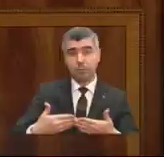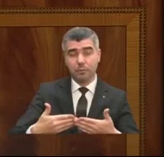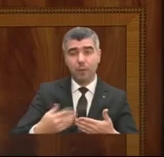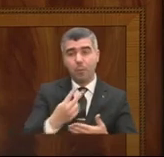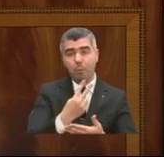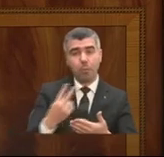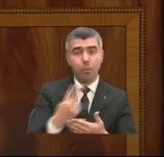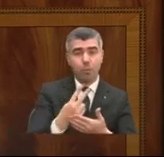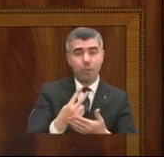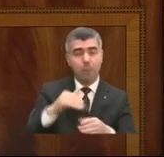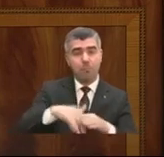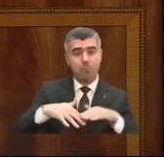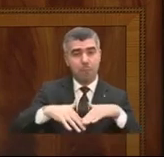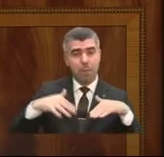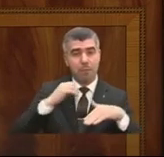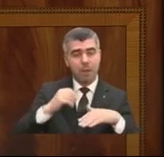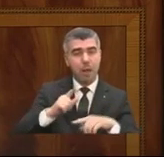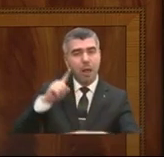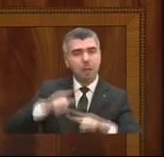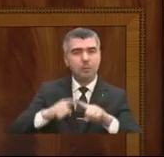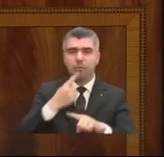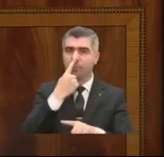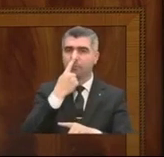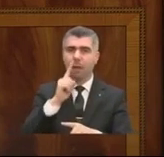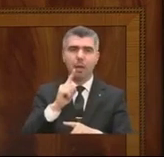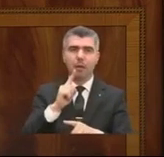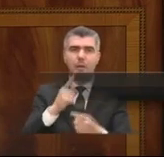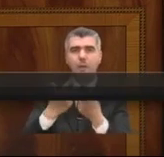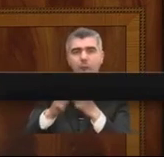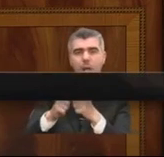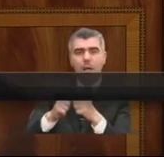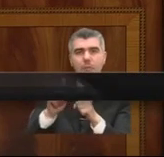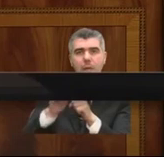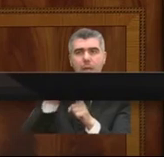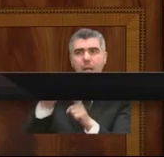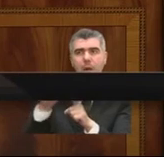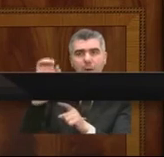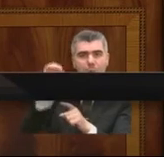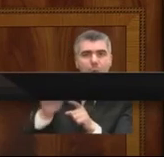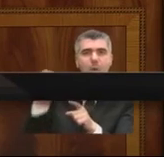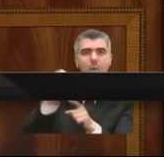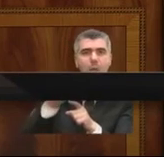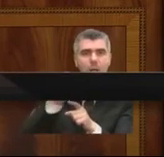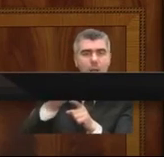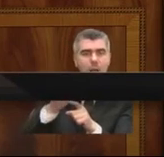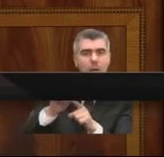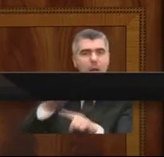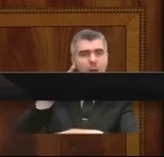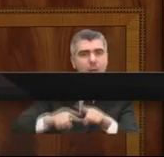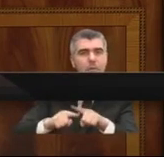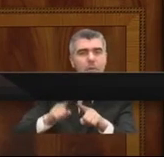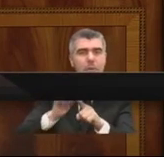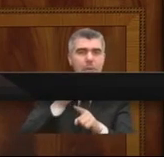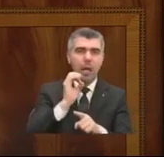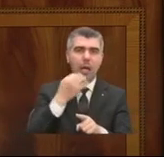الترابية. لا نقبل بأي شكل من الأشكال تدخل جهات أجنبية في خرق سافر